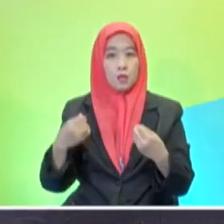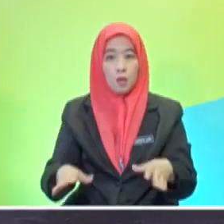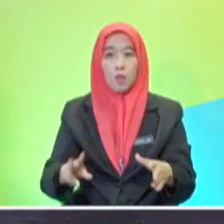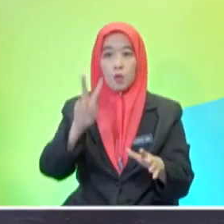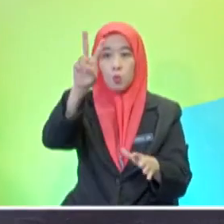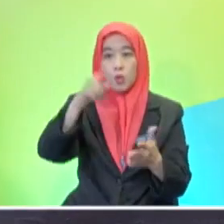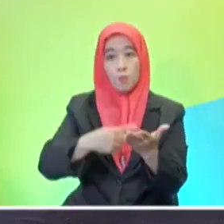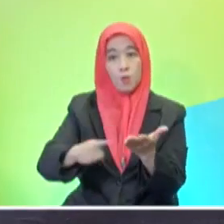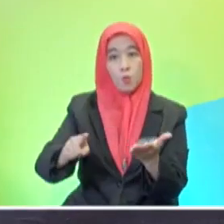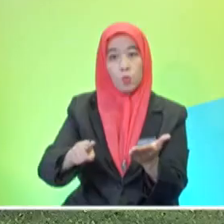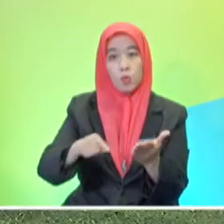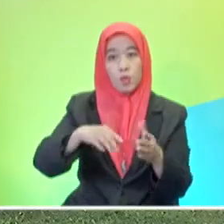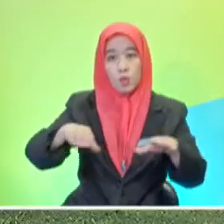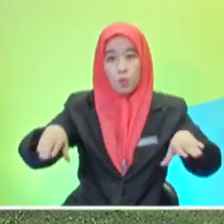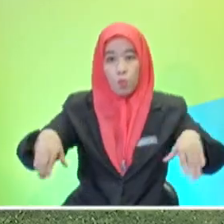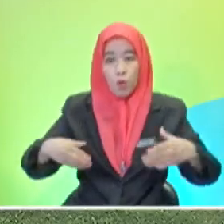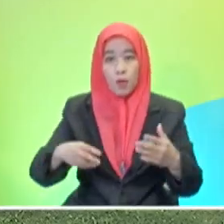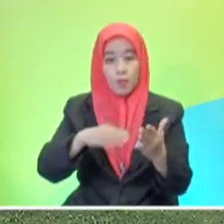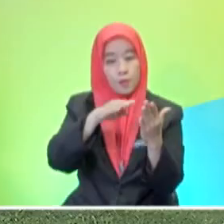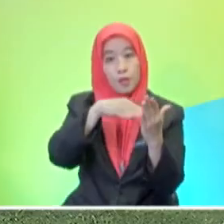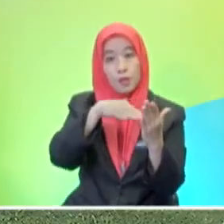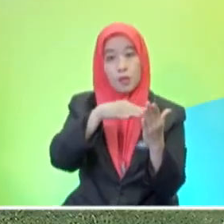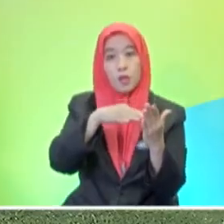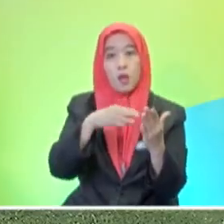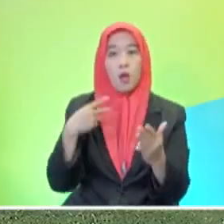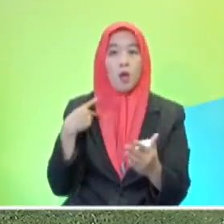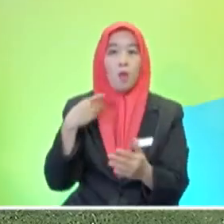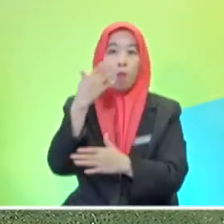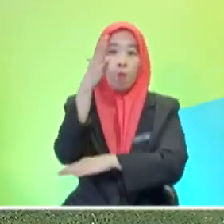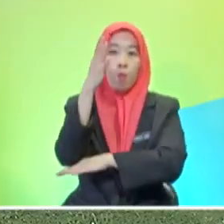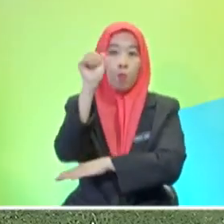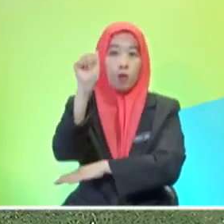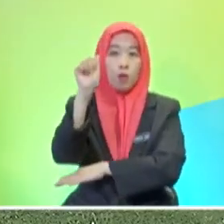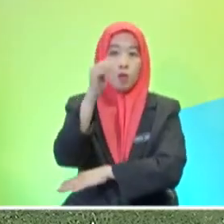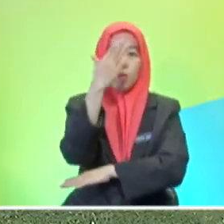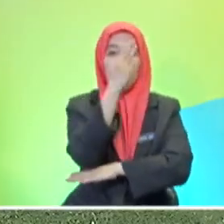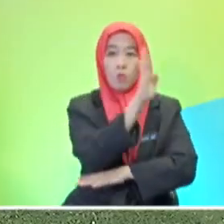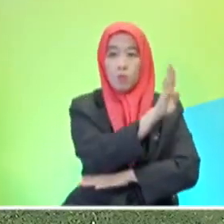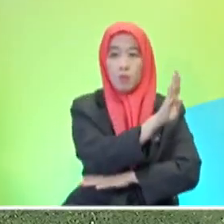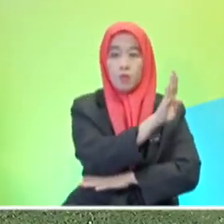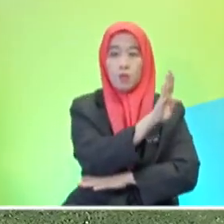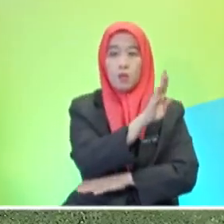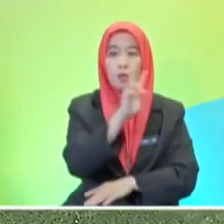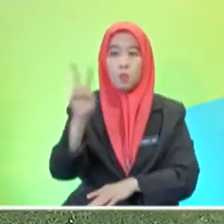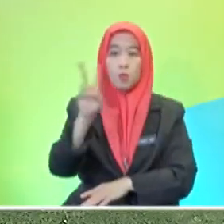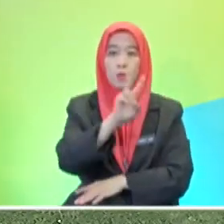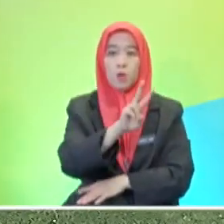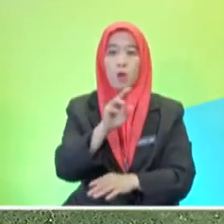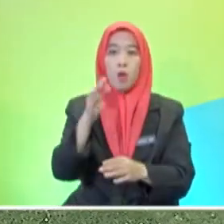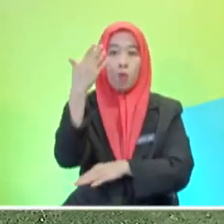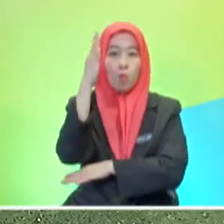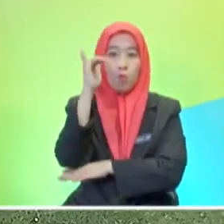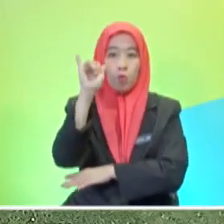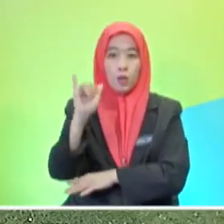kita jalankan penyiasatan. Okey, pokok A dan pokok B. Dua-dua adalah jenis pokok yang sama.